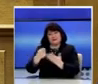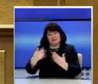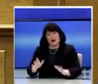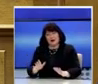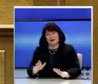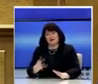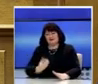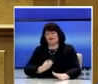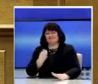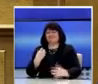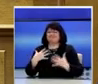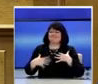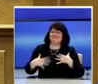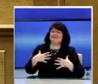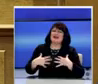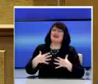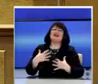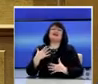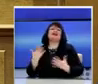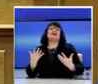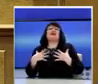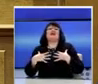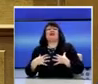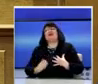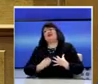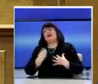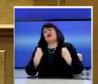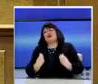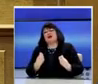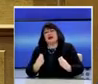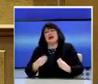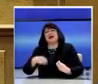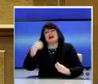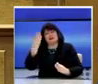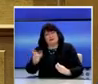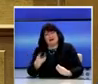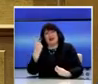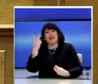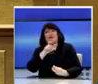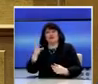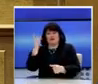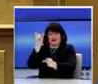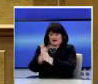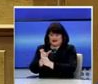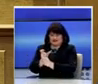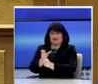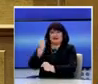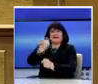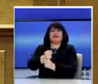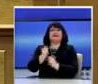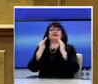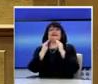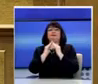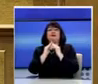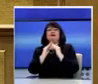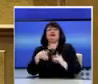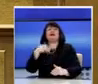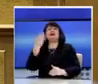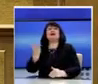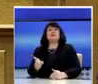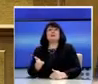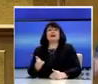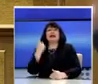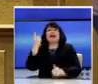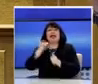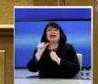αν αισθανθεί αδιαθεσία, και μετά από 15 μέρες καραντίνας να δουλέψει ένα μήνα απλήρωτες